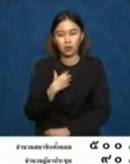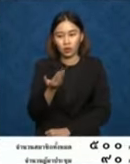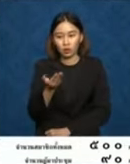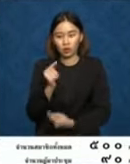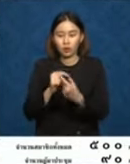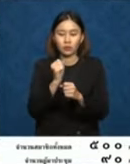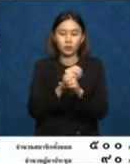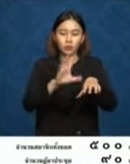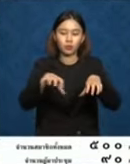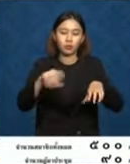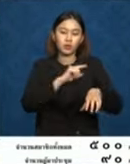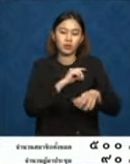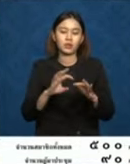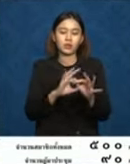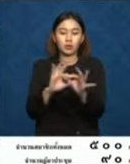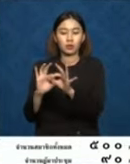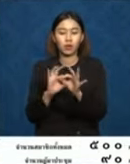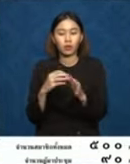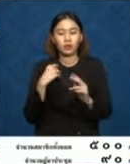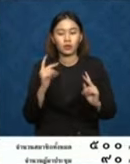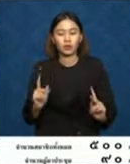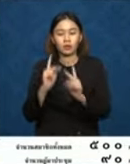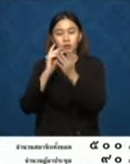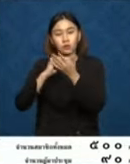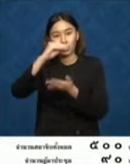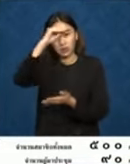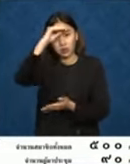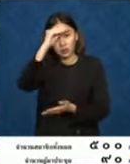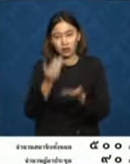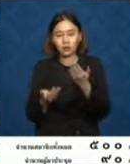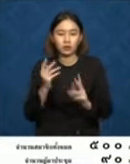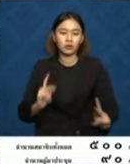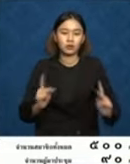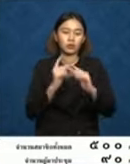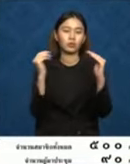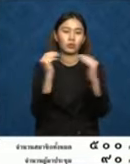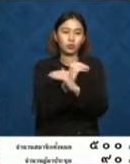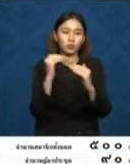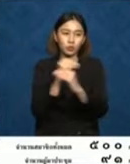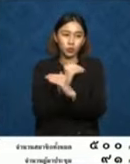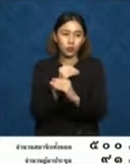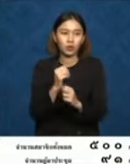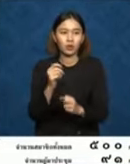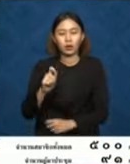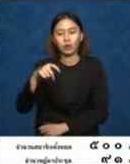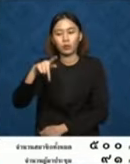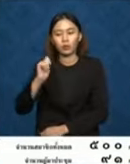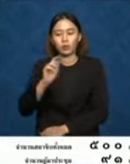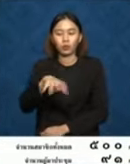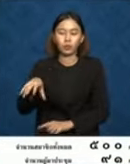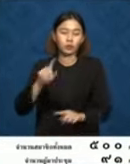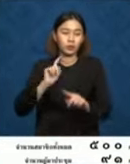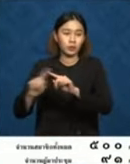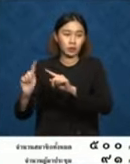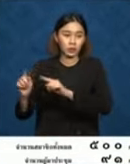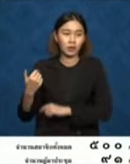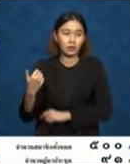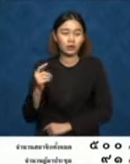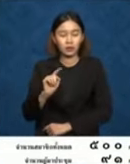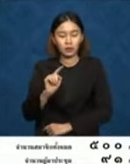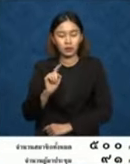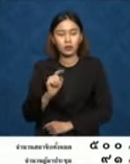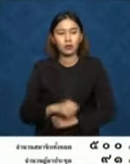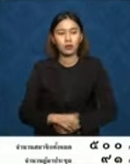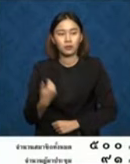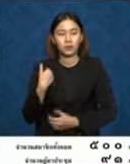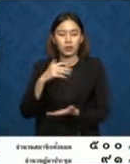งวอนให้หน่วยงานที่เกี่ยวข้องไม่ว่าจะเป็นกระทรวงศึกษาธิการหรือกระทรวงคมนาคมหรือองค์กรปกครองส่วนท้องถิ่นนะคะเร่งสร้